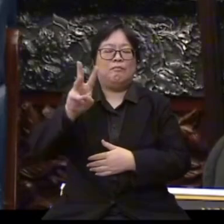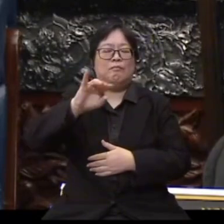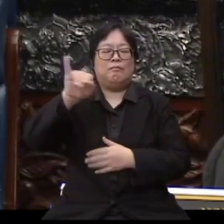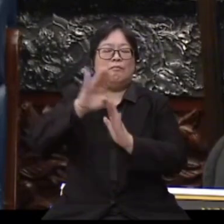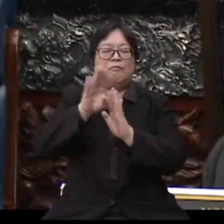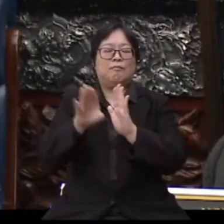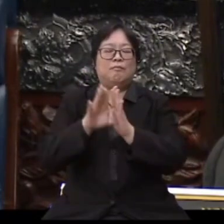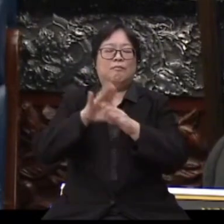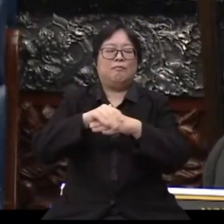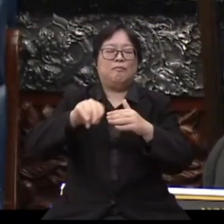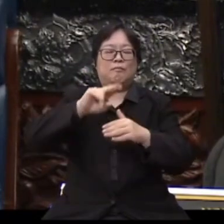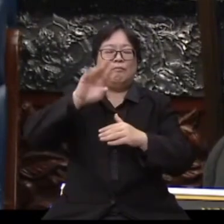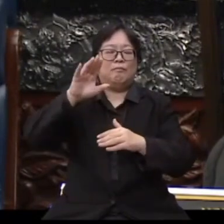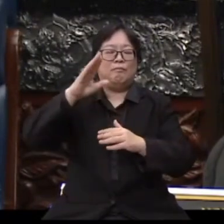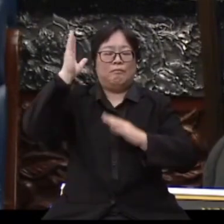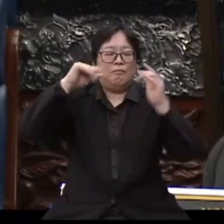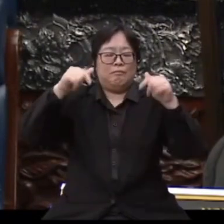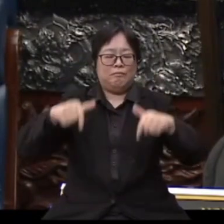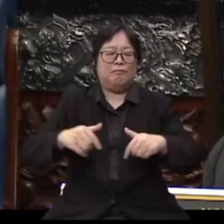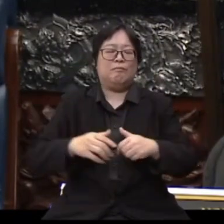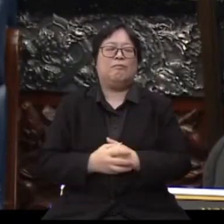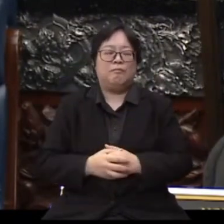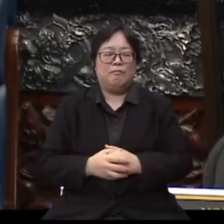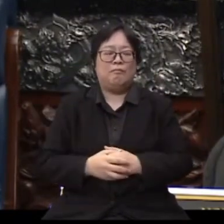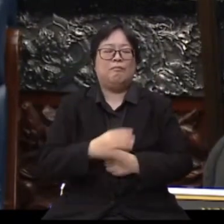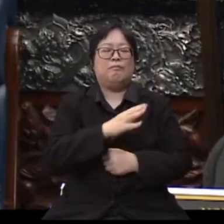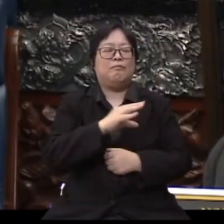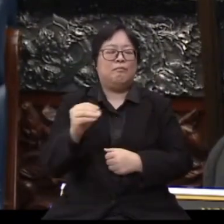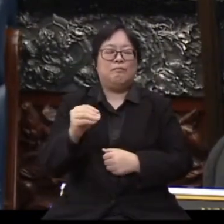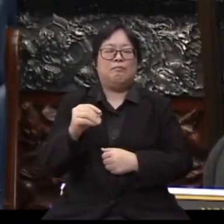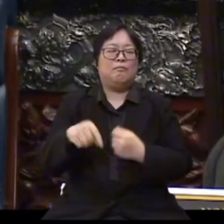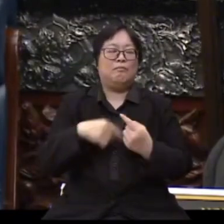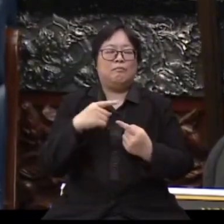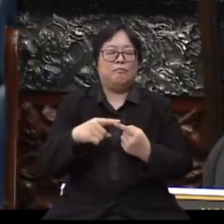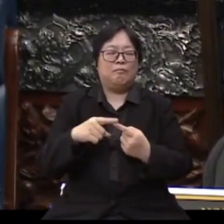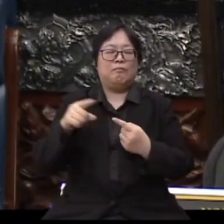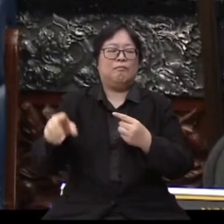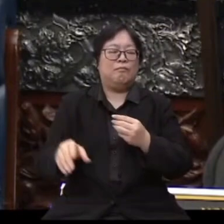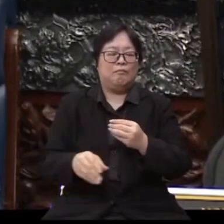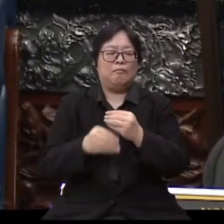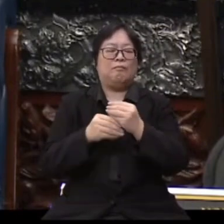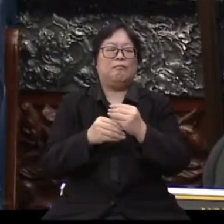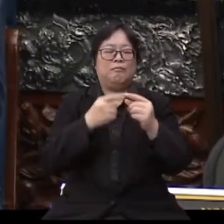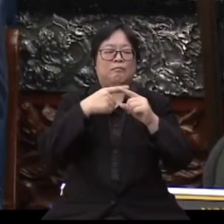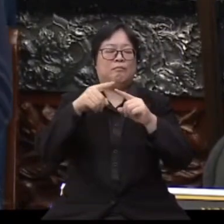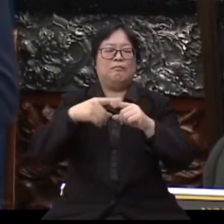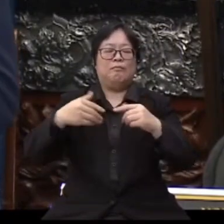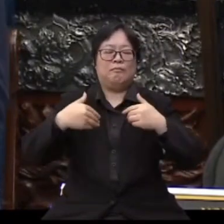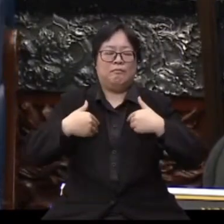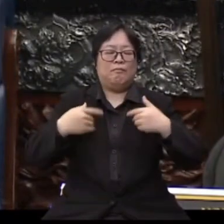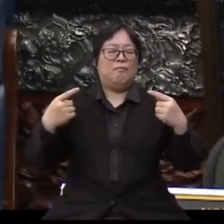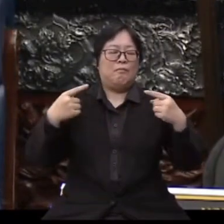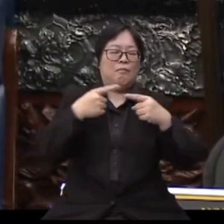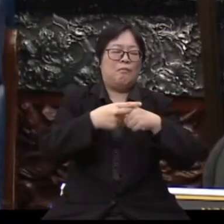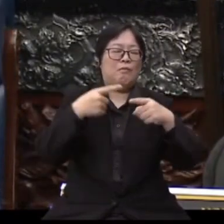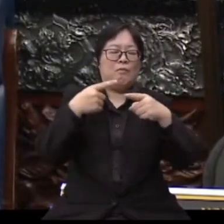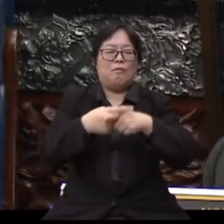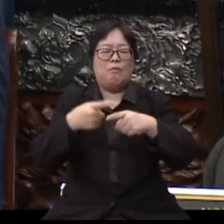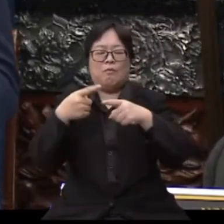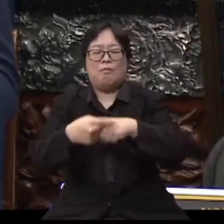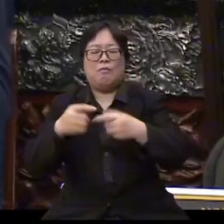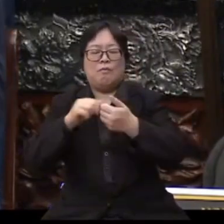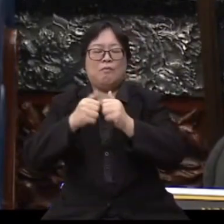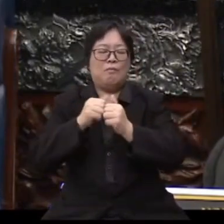$3.6 bilion di Malaysia pada tahun 2022. Dan bila kita tambah lagi dengan pelbagai konflik yang kini